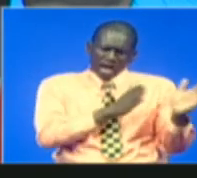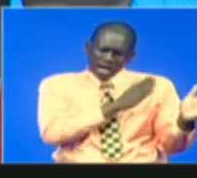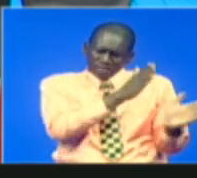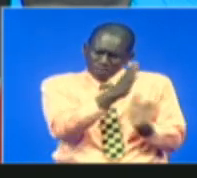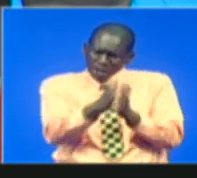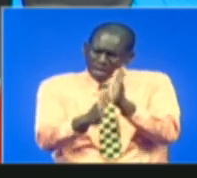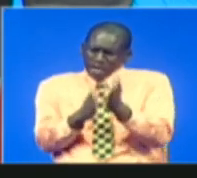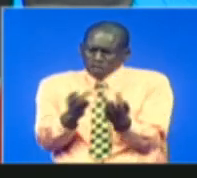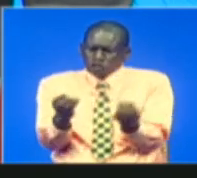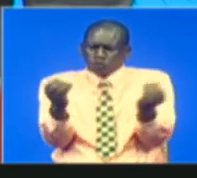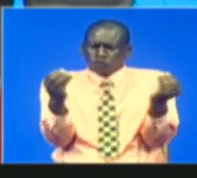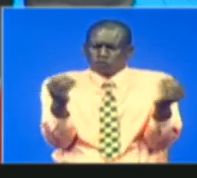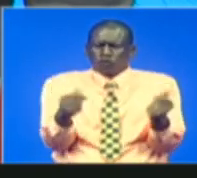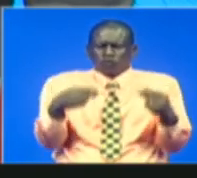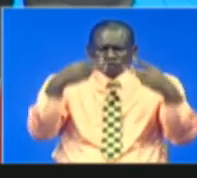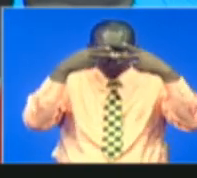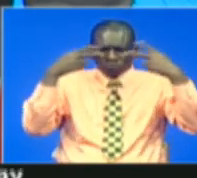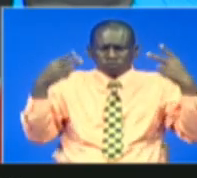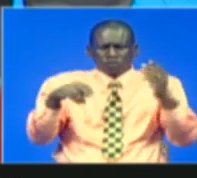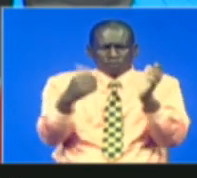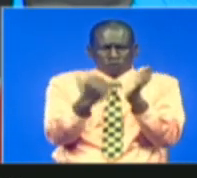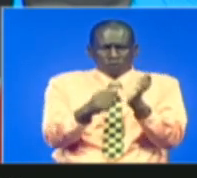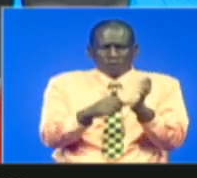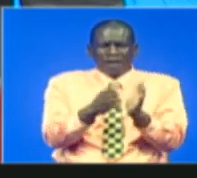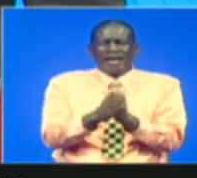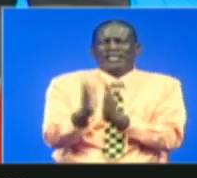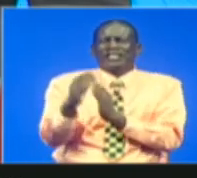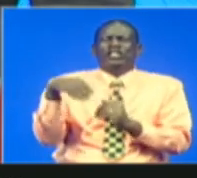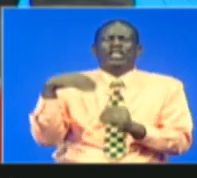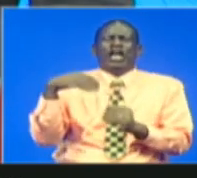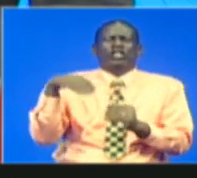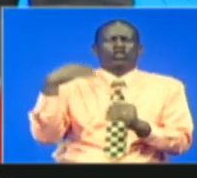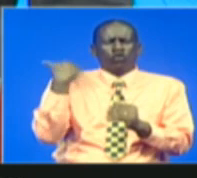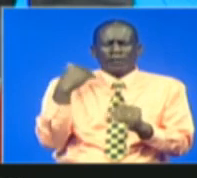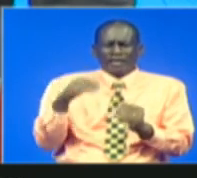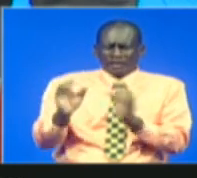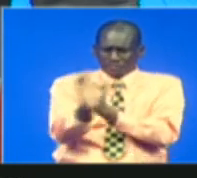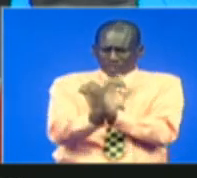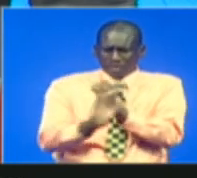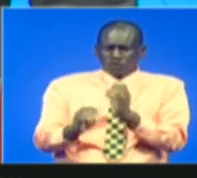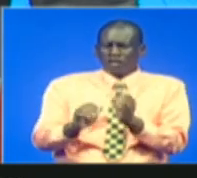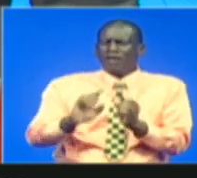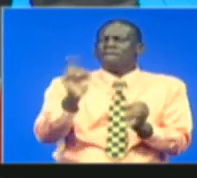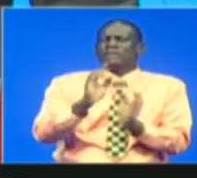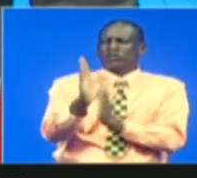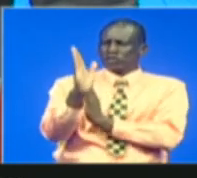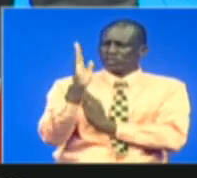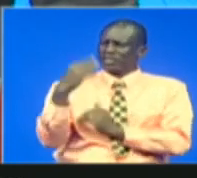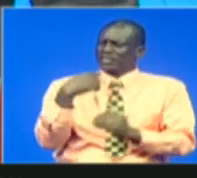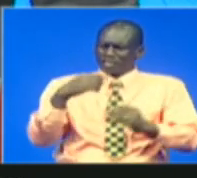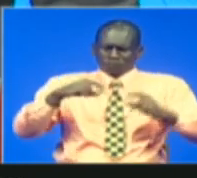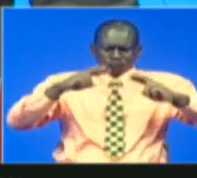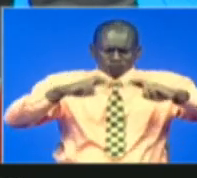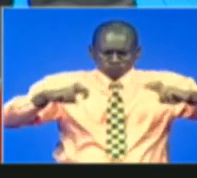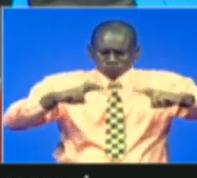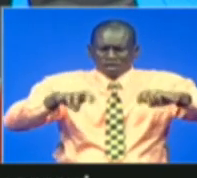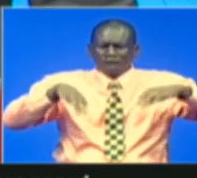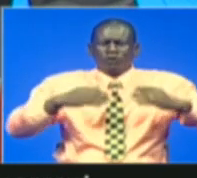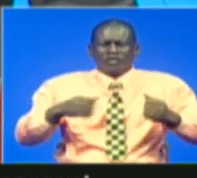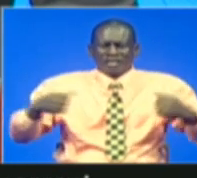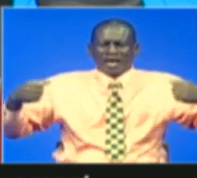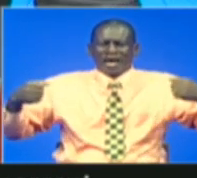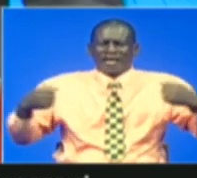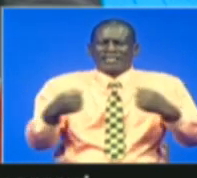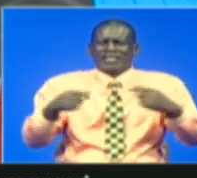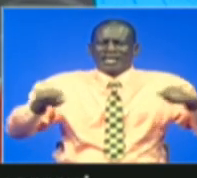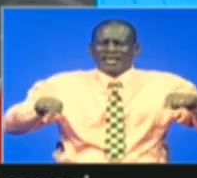kukabiliana na visa vya ugaidi na uhalifu kwa jumla humu nchini. Matiang'i amesisitiza kwamba kasi ya uchunguzi unaendelea kuhusu shambulizi la kigaidi eneo la